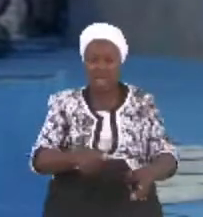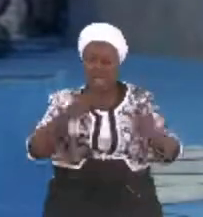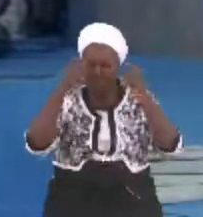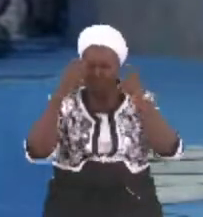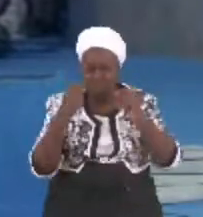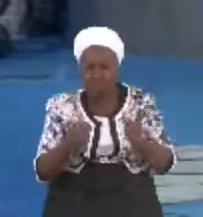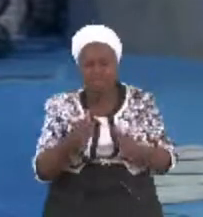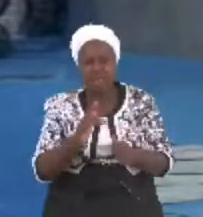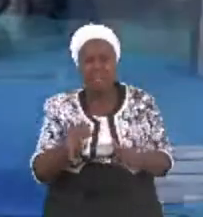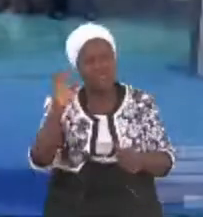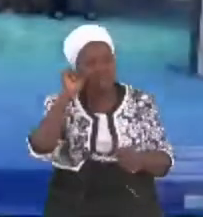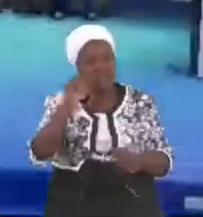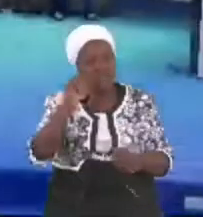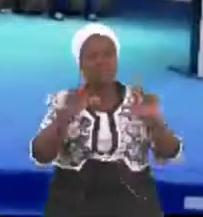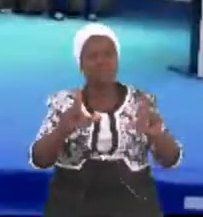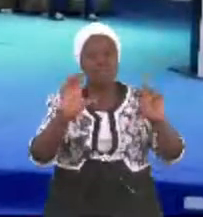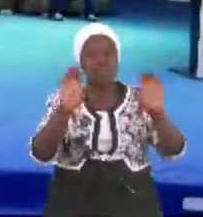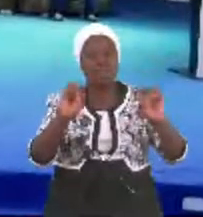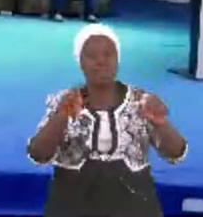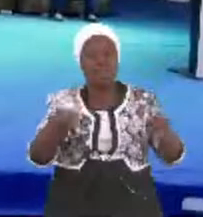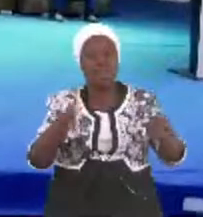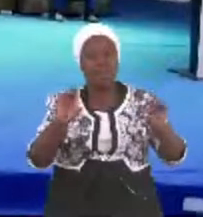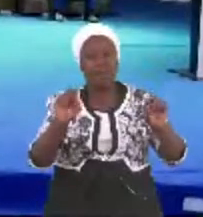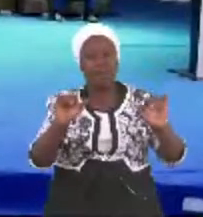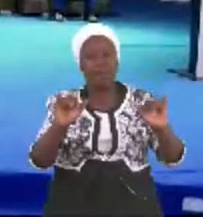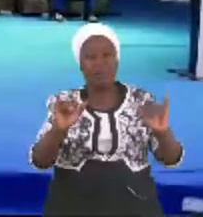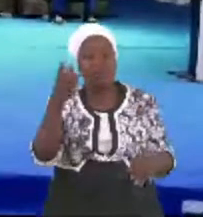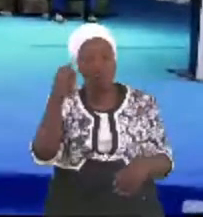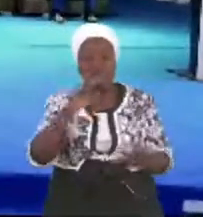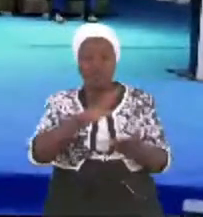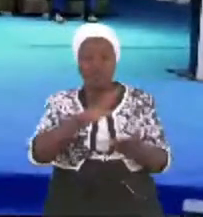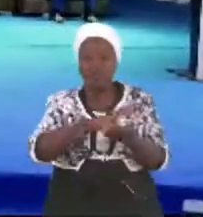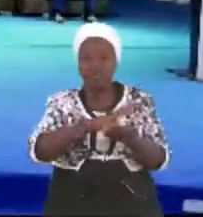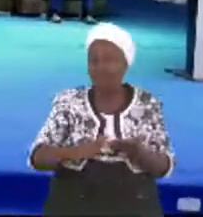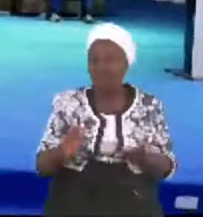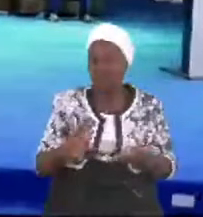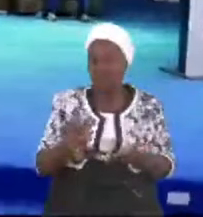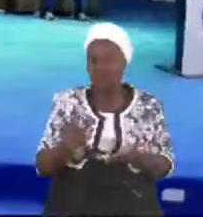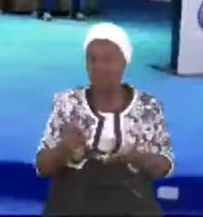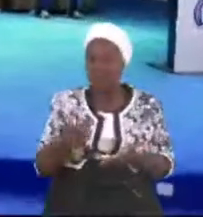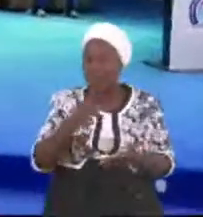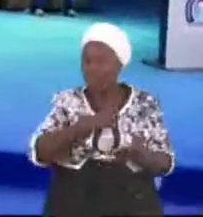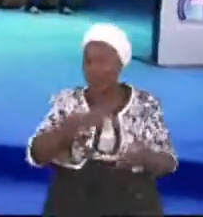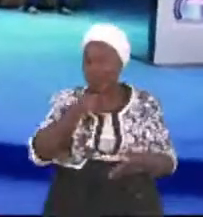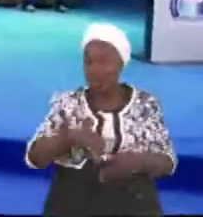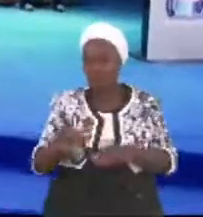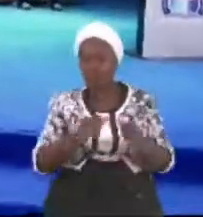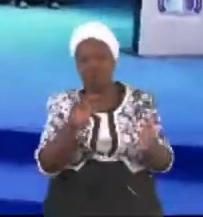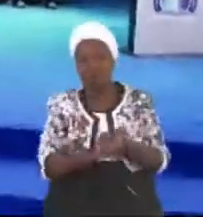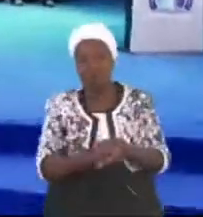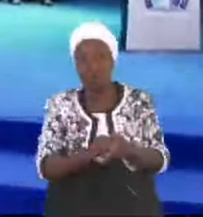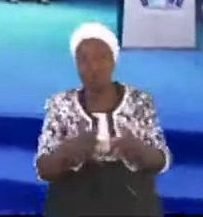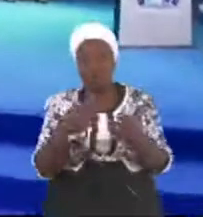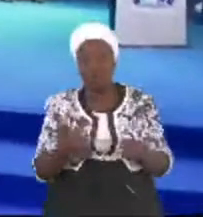aussitôt, il fut purifié de sa lèpre. Le Seigneur le fait encore. Et le